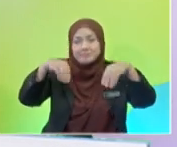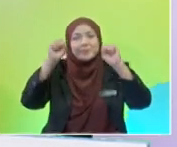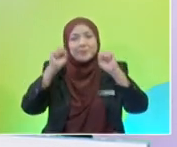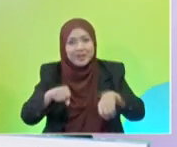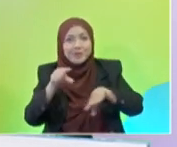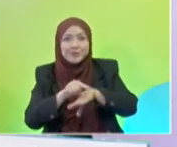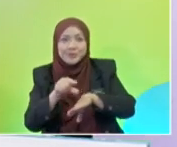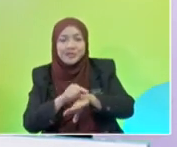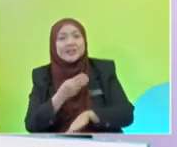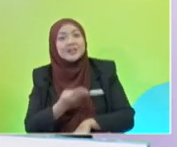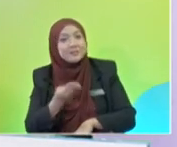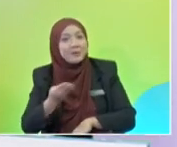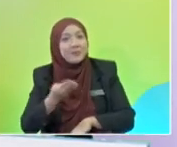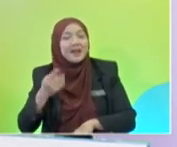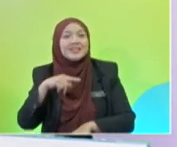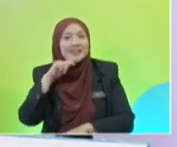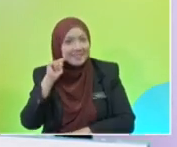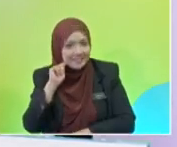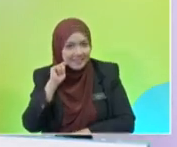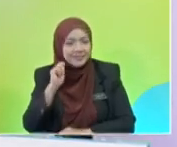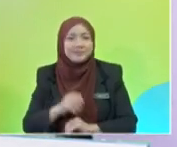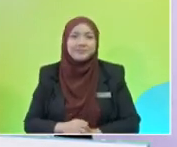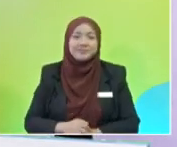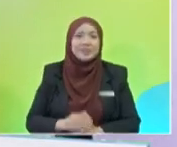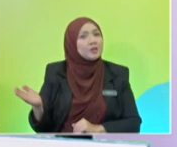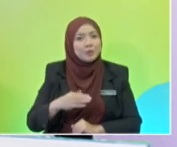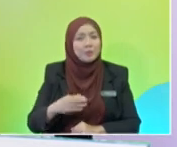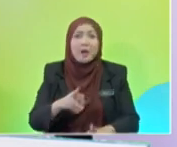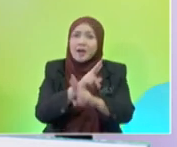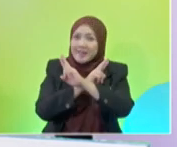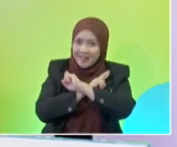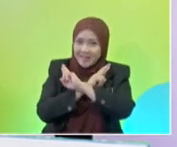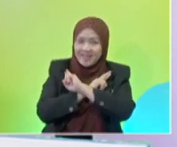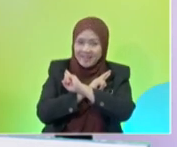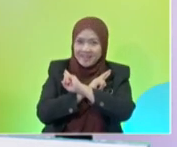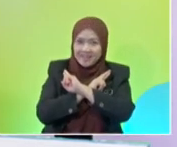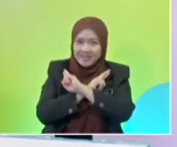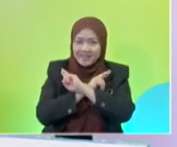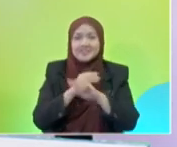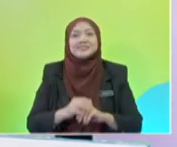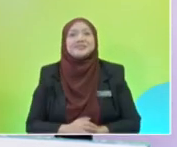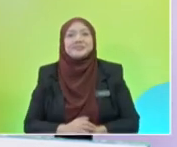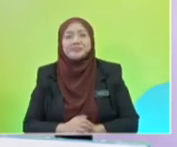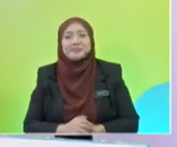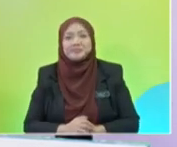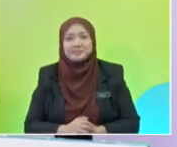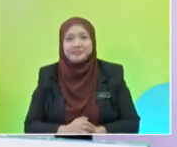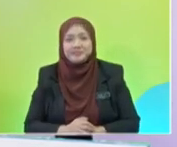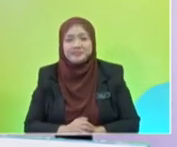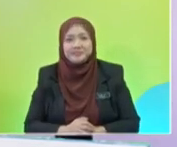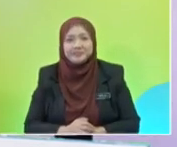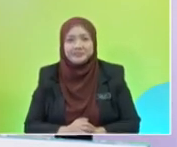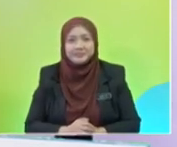antara yang ini Oke kita lihat sebentar boleh kita nak bagi ruang kepada kita untuk melihat